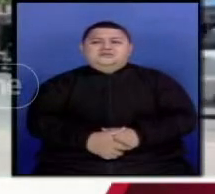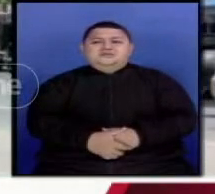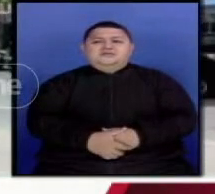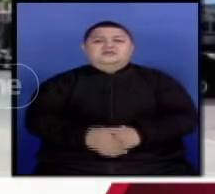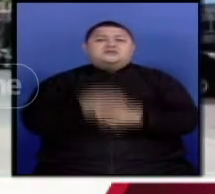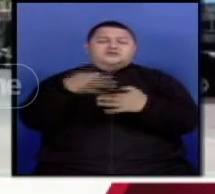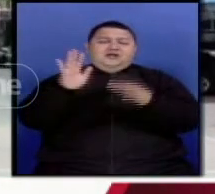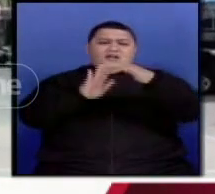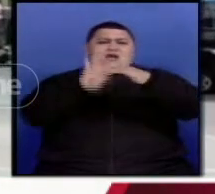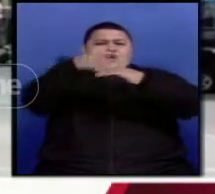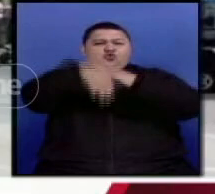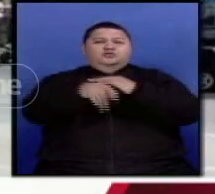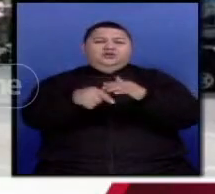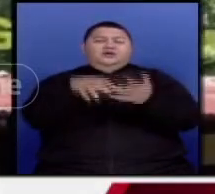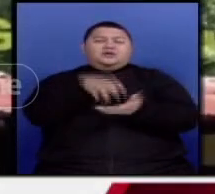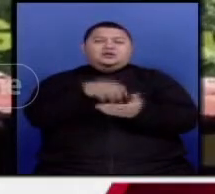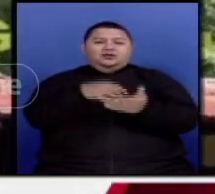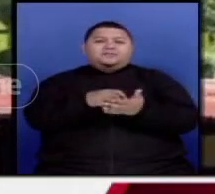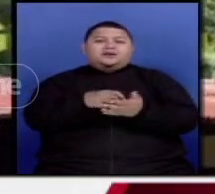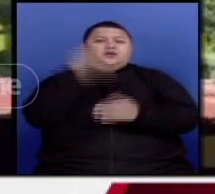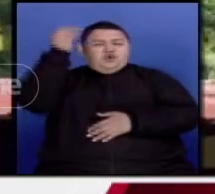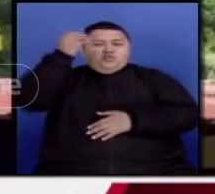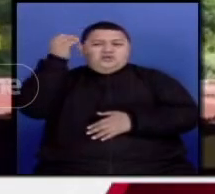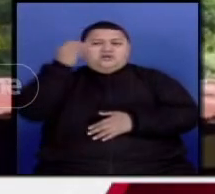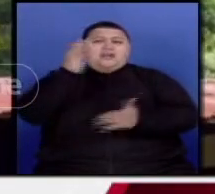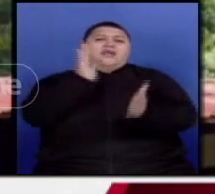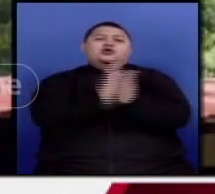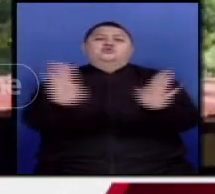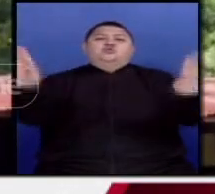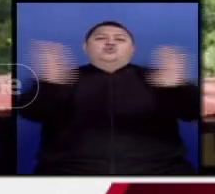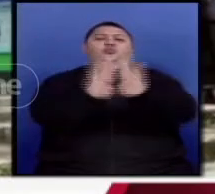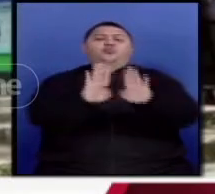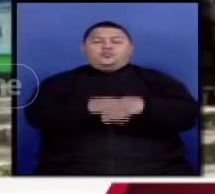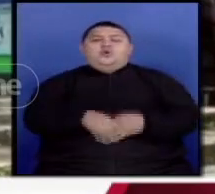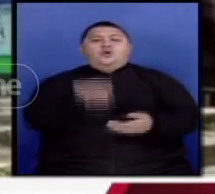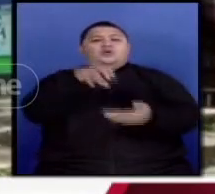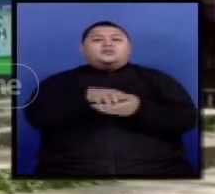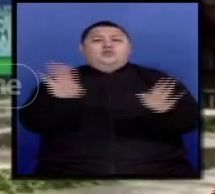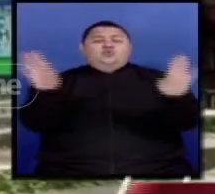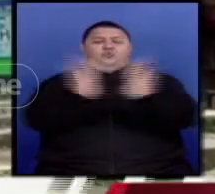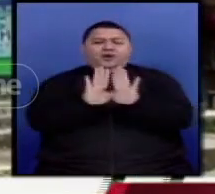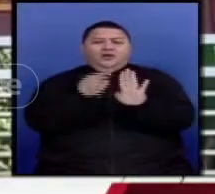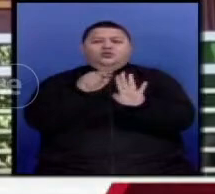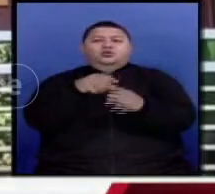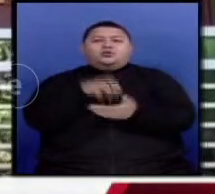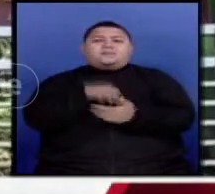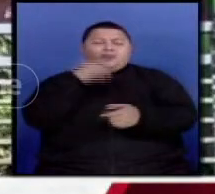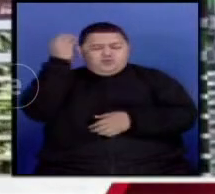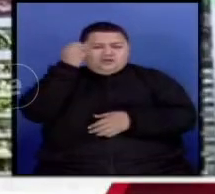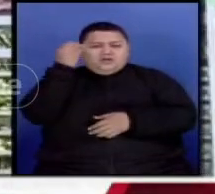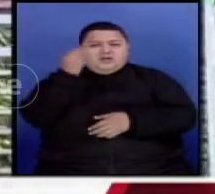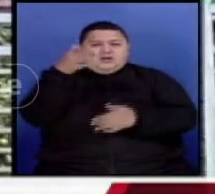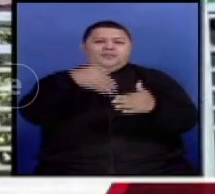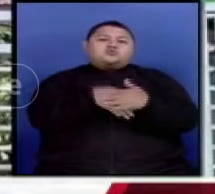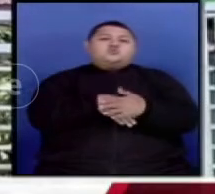Pasca erupsi tersebut, jumlah objek wisata di lereng Merapi langsung ditutup. Penutupan dilakukan terhadap objek wisata yang masuk ke